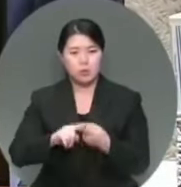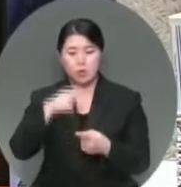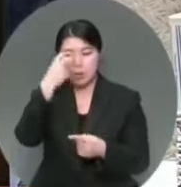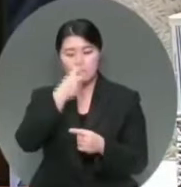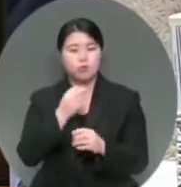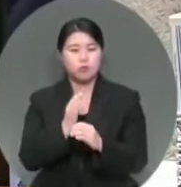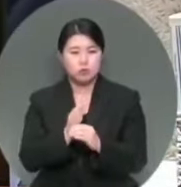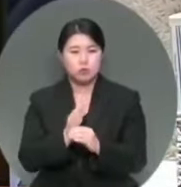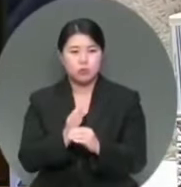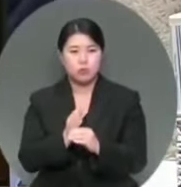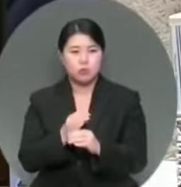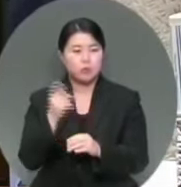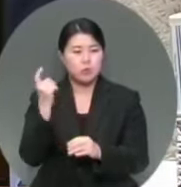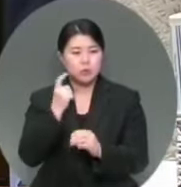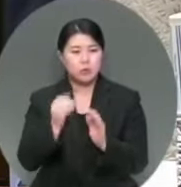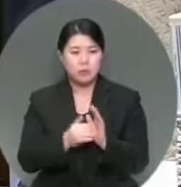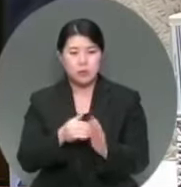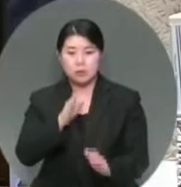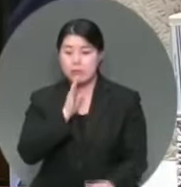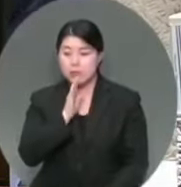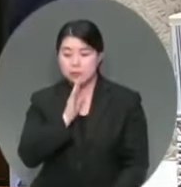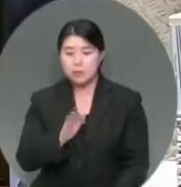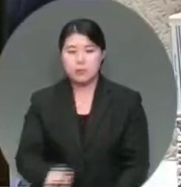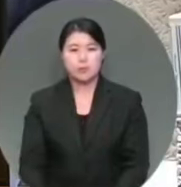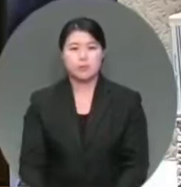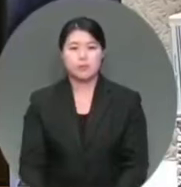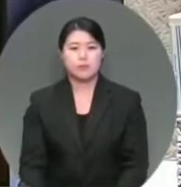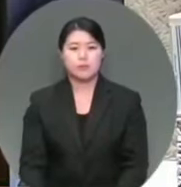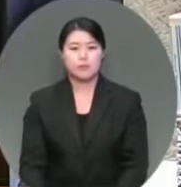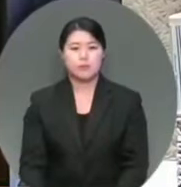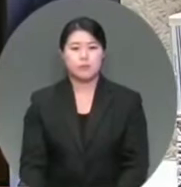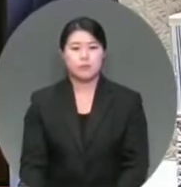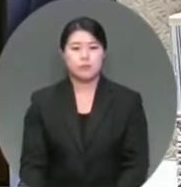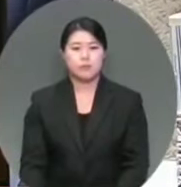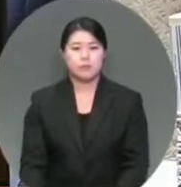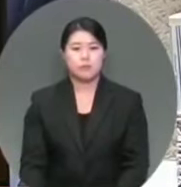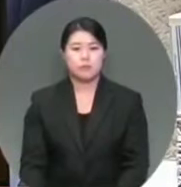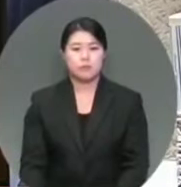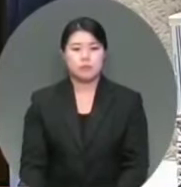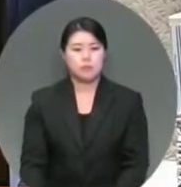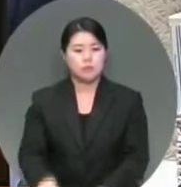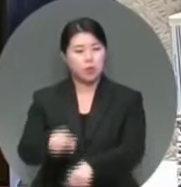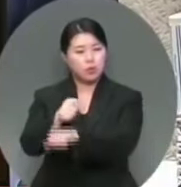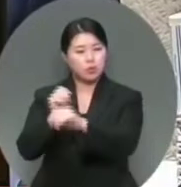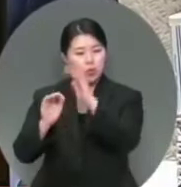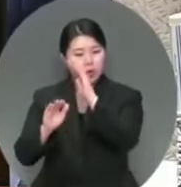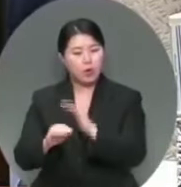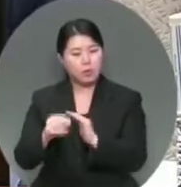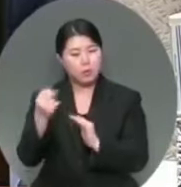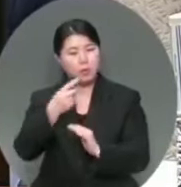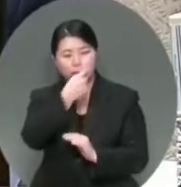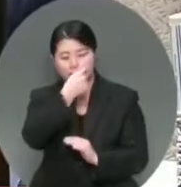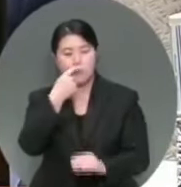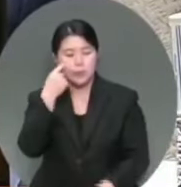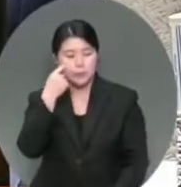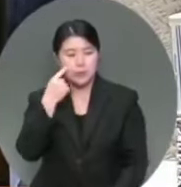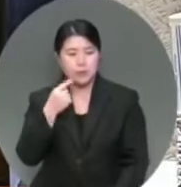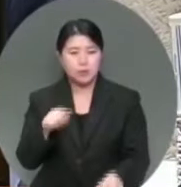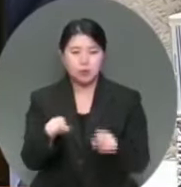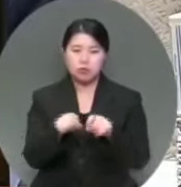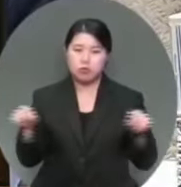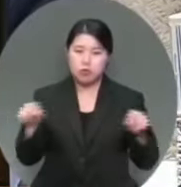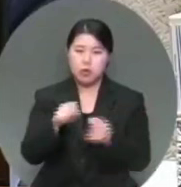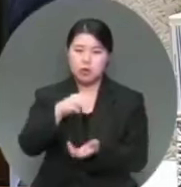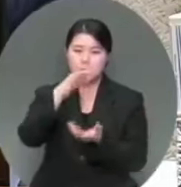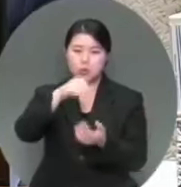있답니다. 제가 알고 있는 게 맞는 것인가요? 예, 뭐 실무적인 거는 제가 한번 챙겨보겠습니다만은 중장기 재정